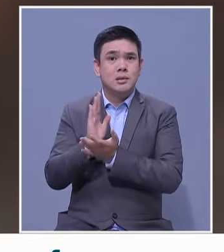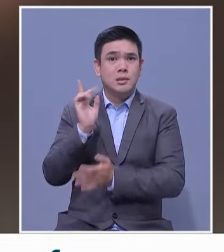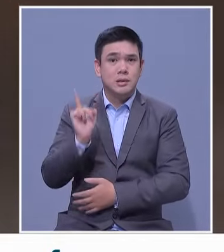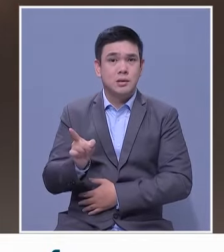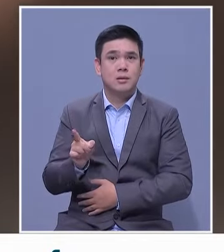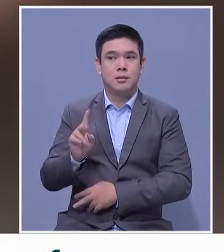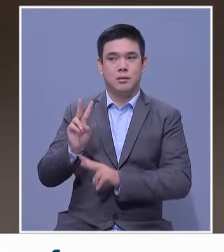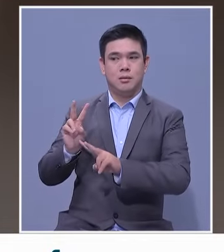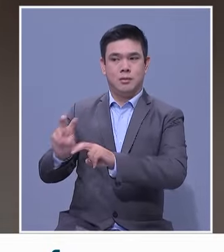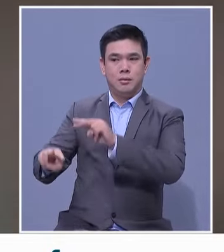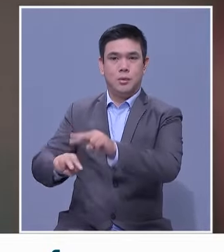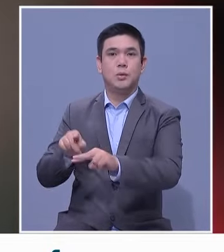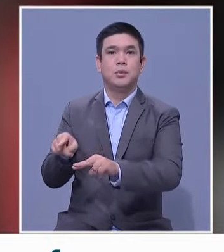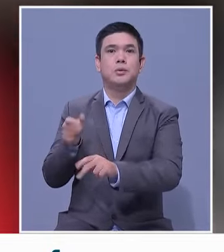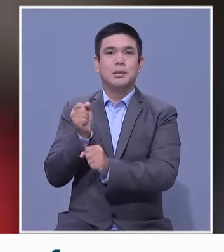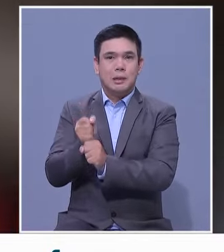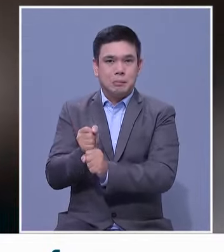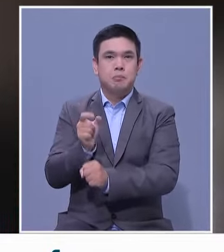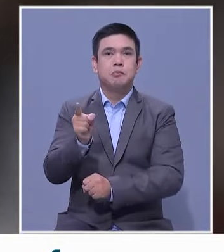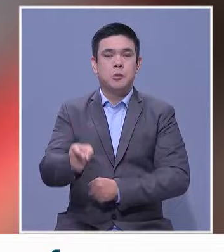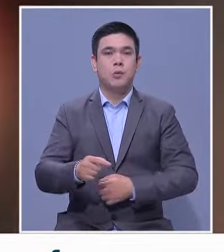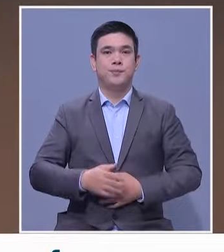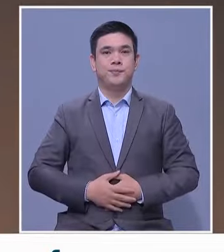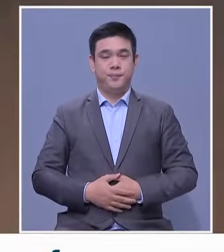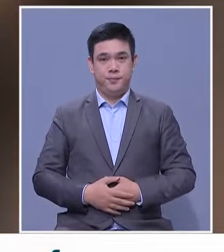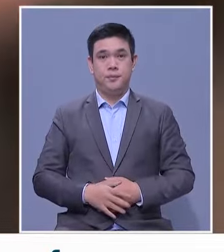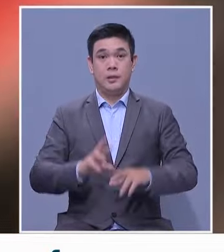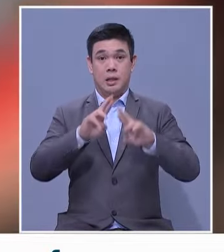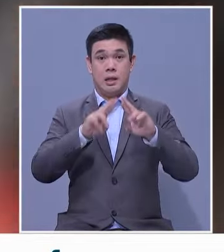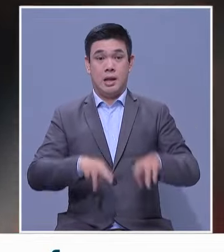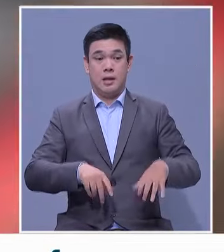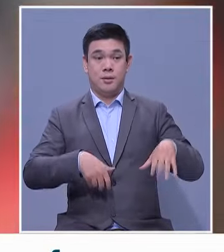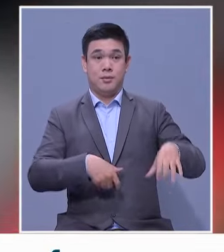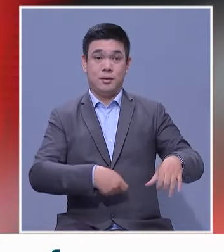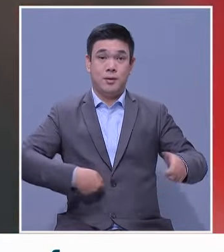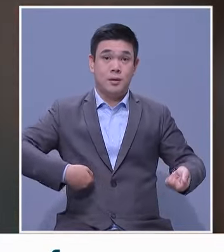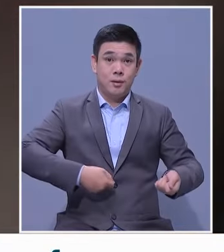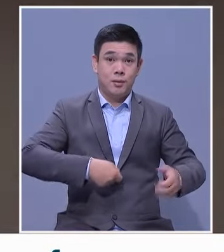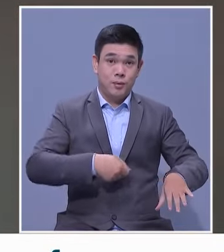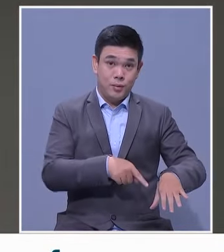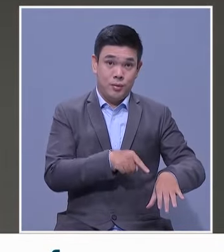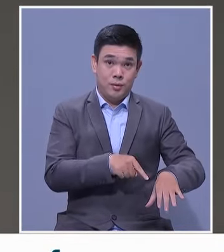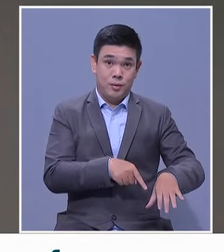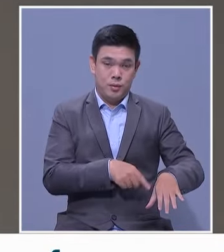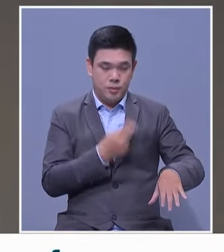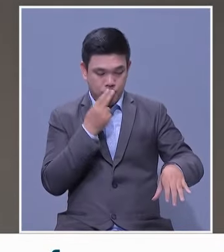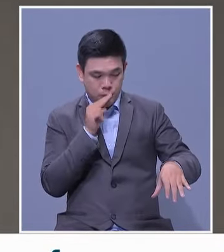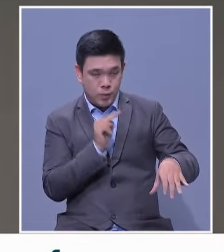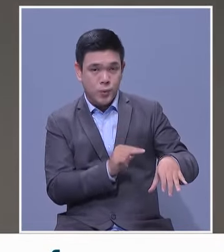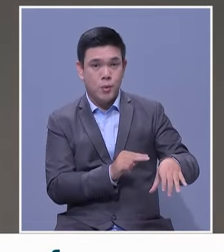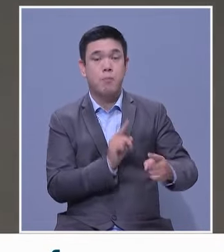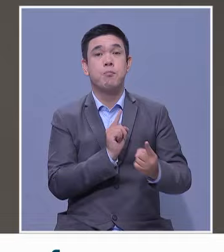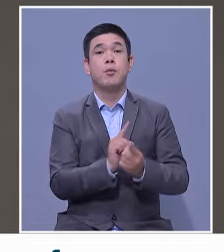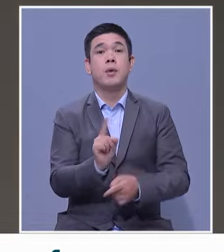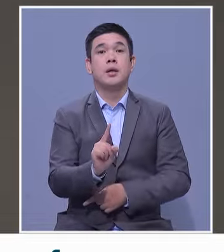ๆต้องมีการตรวจสอบเรื่องนี้นะครับทีมข่าวเดินทางไปยังร้านสนุกที่เกิดเหตุนะครับอยู่ในเขตเทศบาลเมืองสงขลาไปพบ